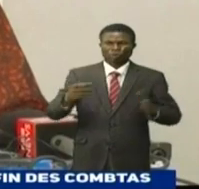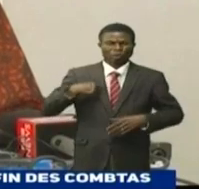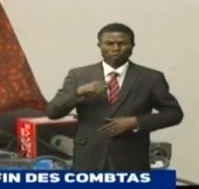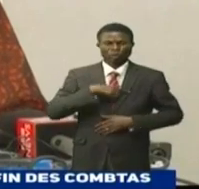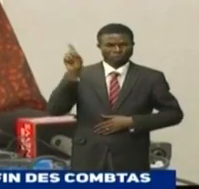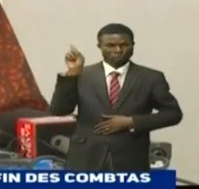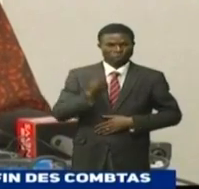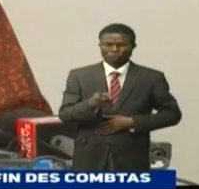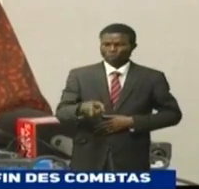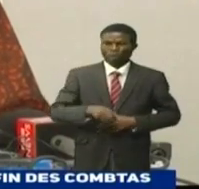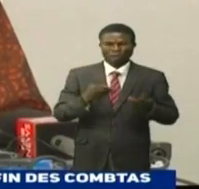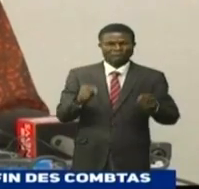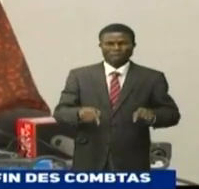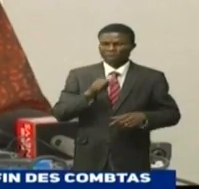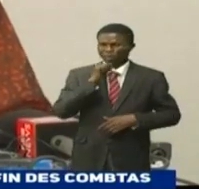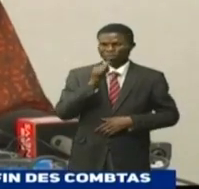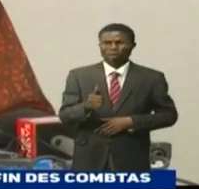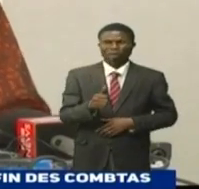ici